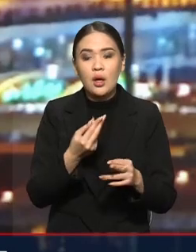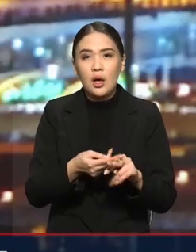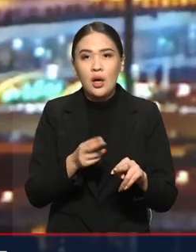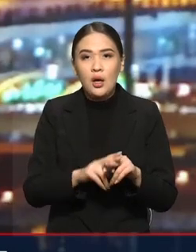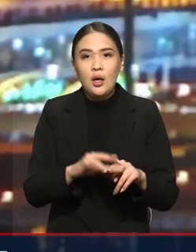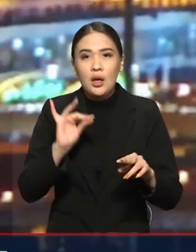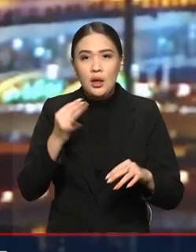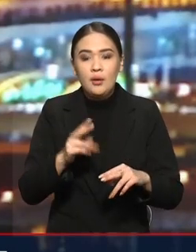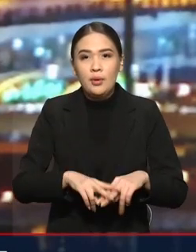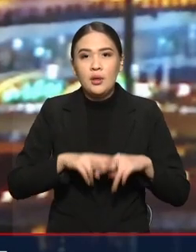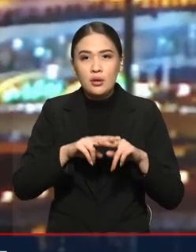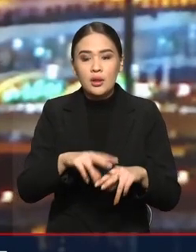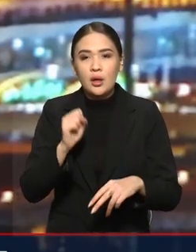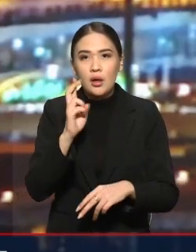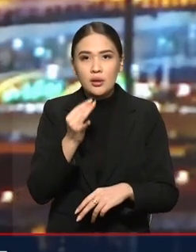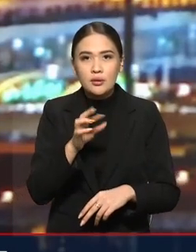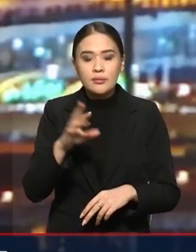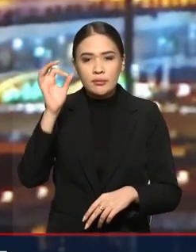перевод акций